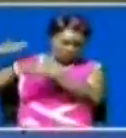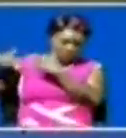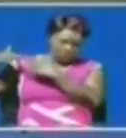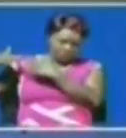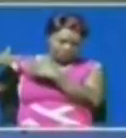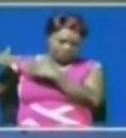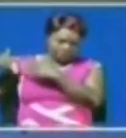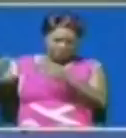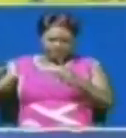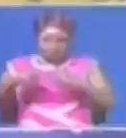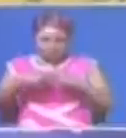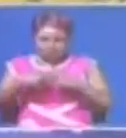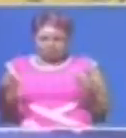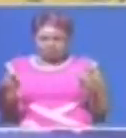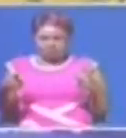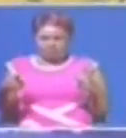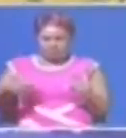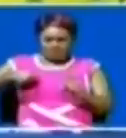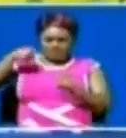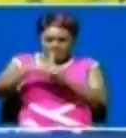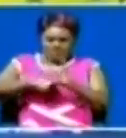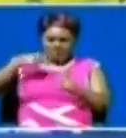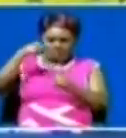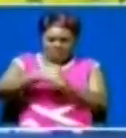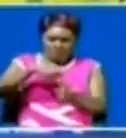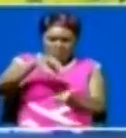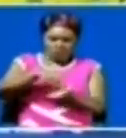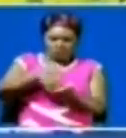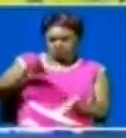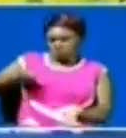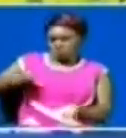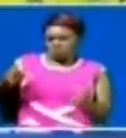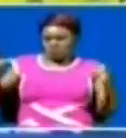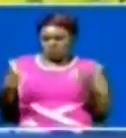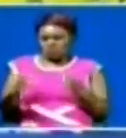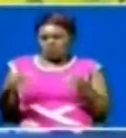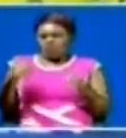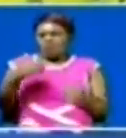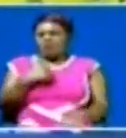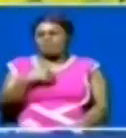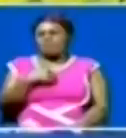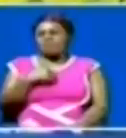awali, mulianzisha kupigania nafasi ya mwanamke katika jamii na kukawa na hili